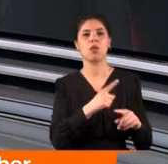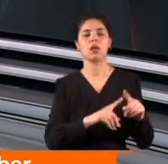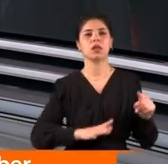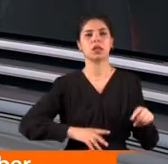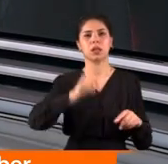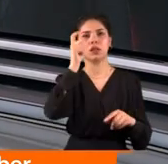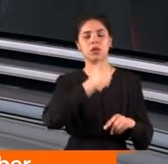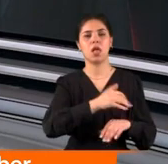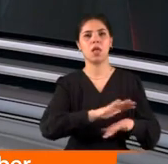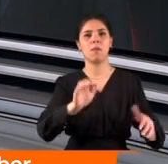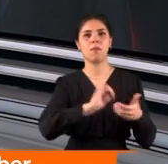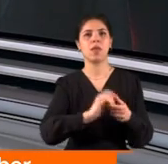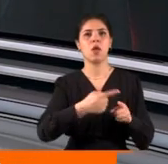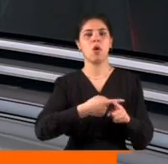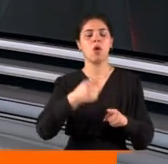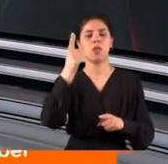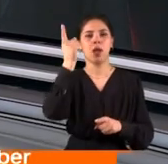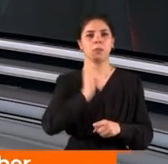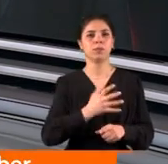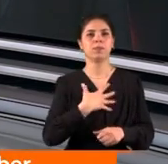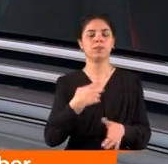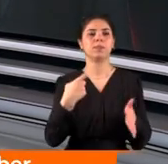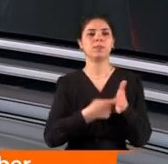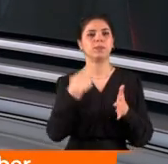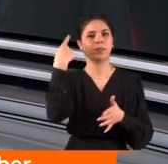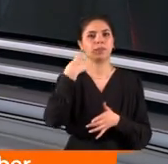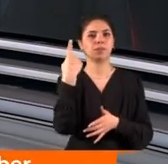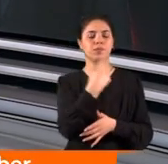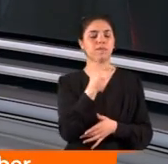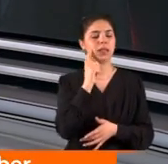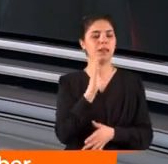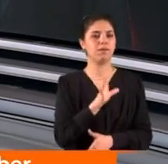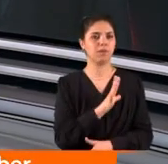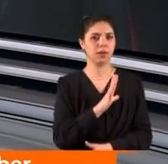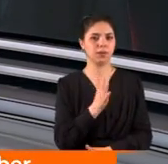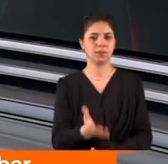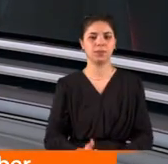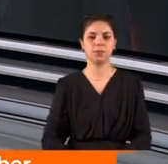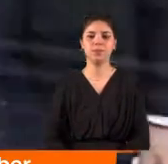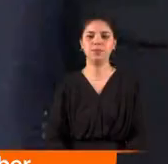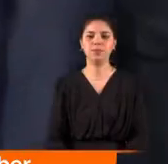Altılı Masa'ya ortak aday olarak kendi adını götürmeyi planladığı iddia ediliyor.